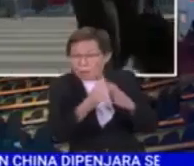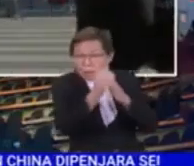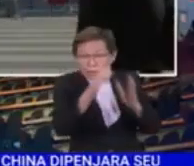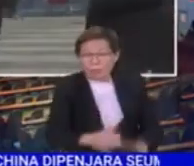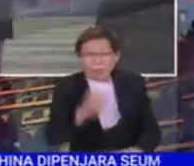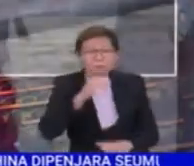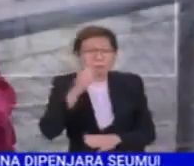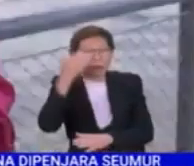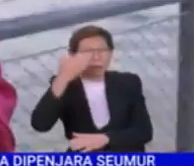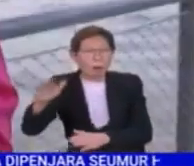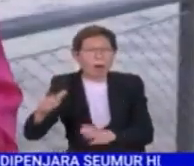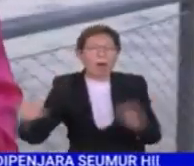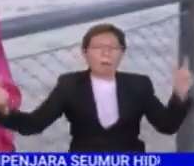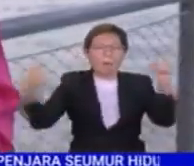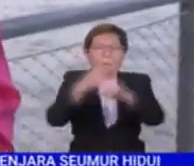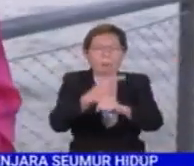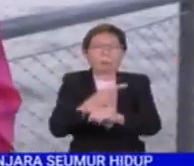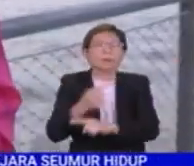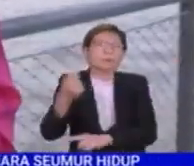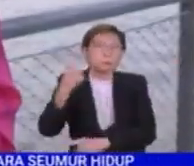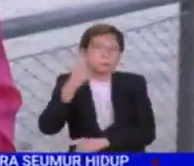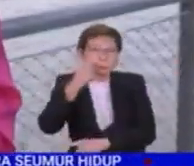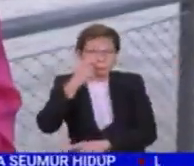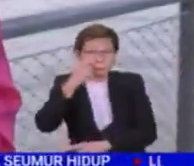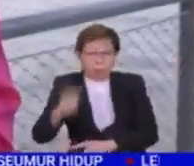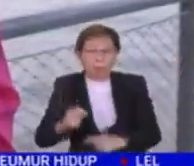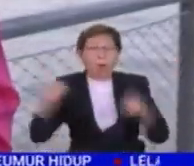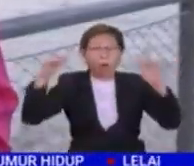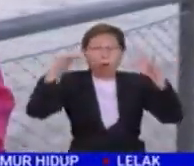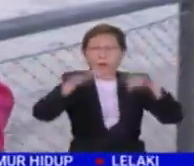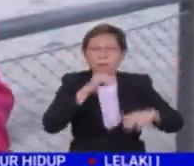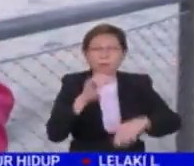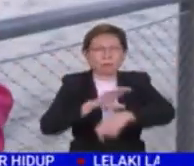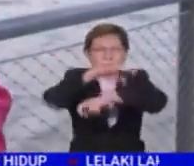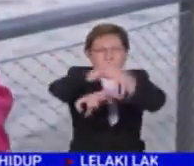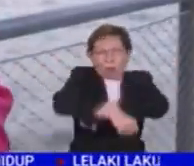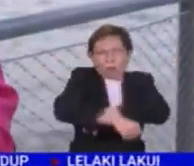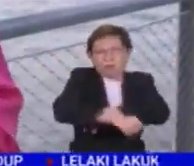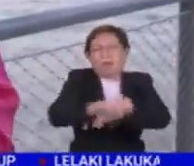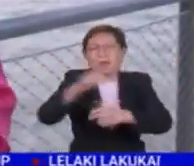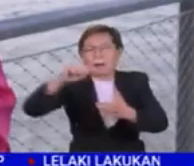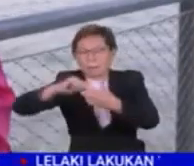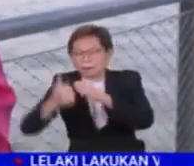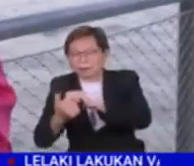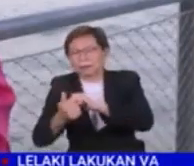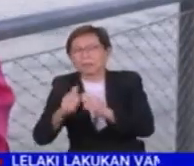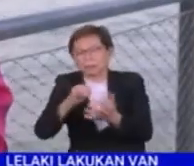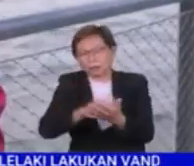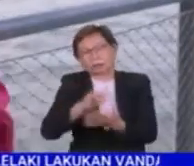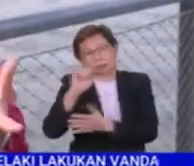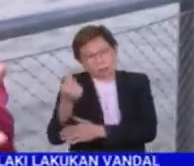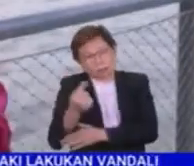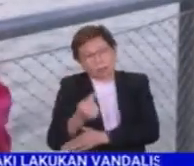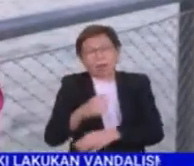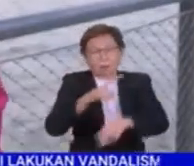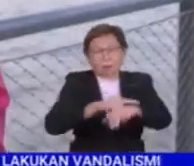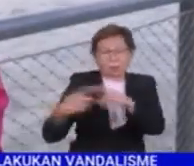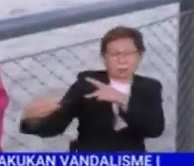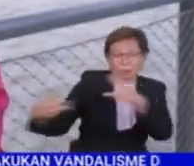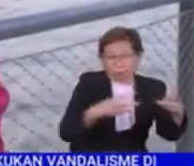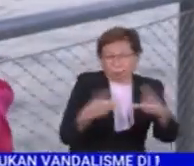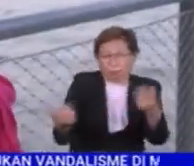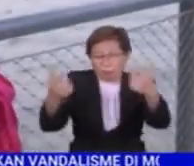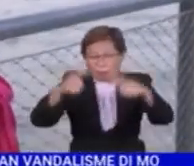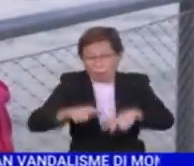akan mengabaikan konflik ukrain perhimpunan itu tidak akan dikuasai isu berkenaan semata-mata ketika perang dahsyat